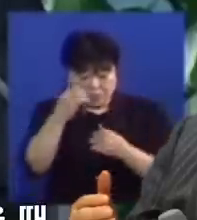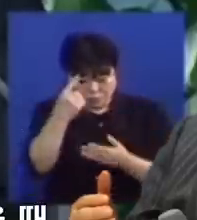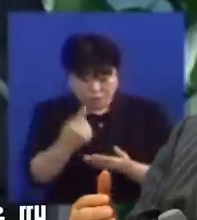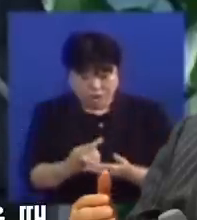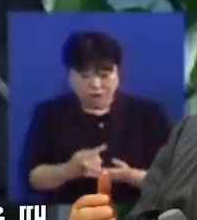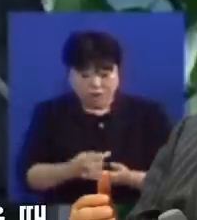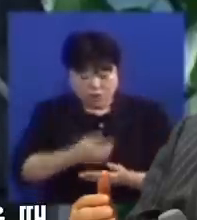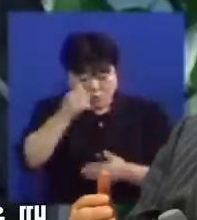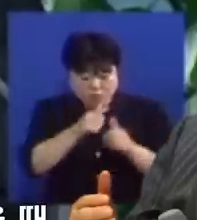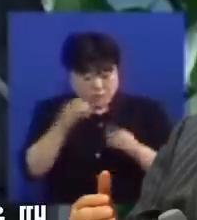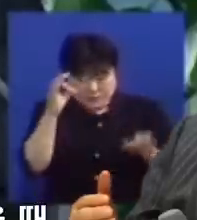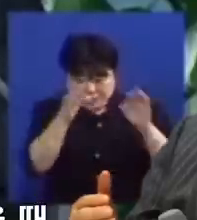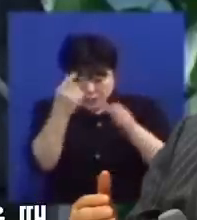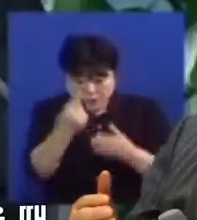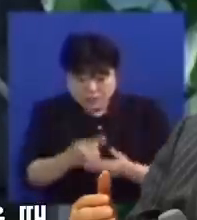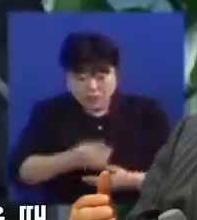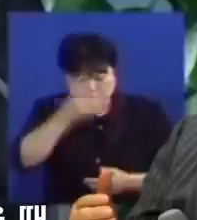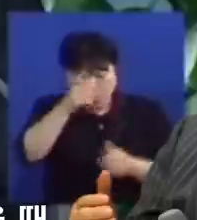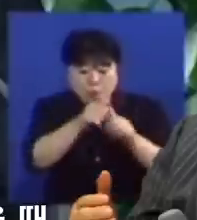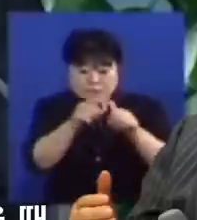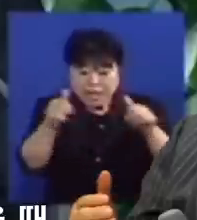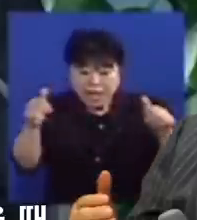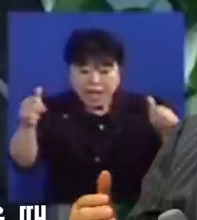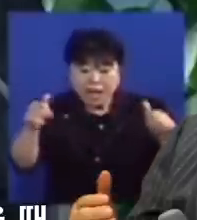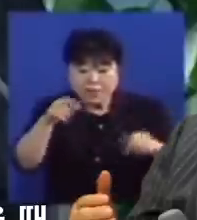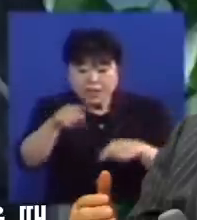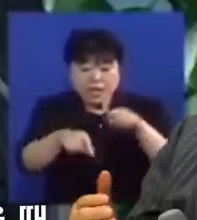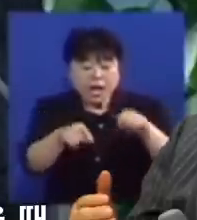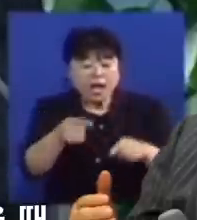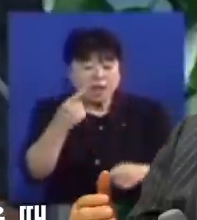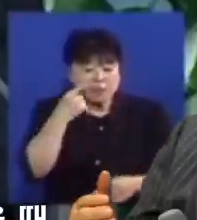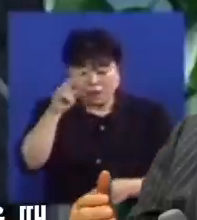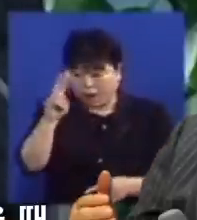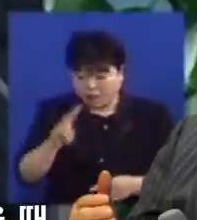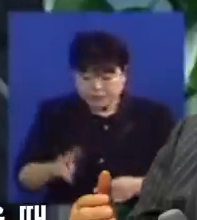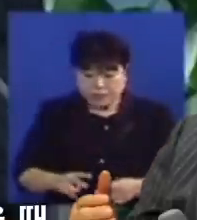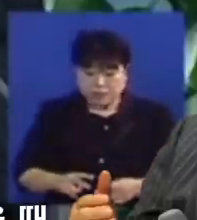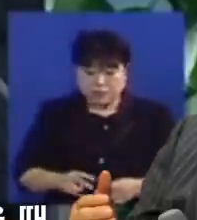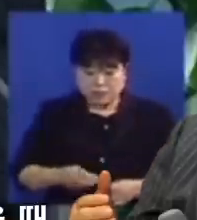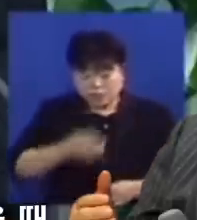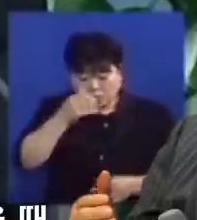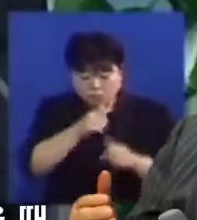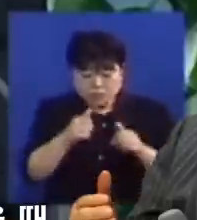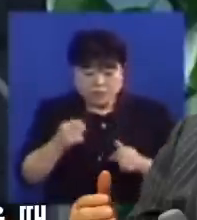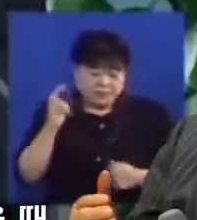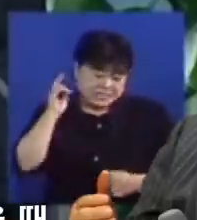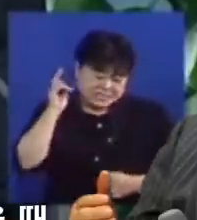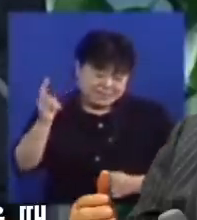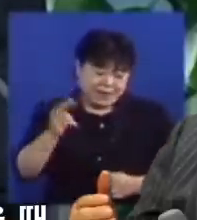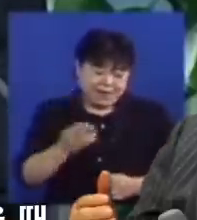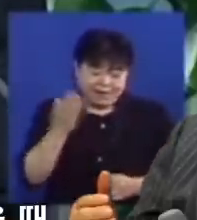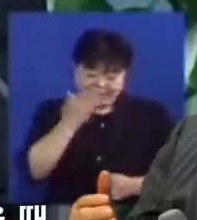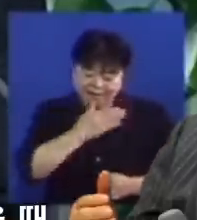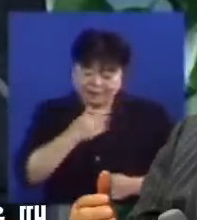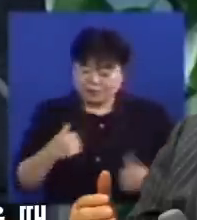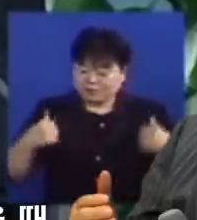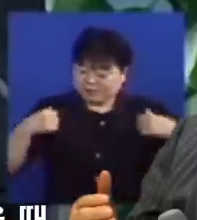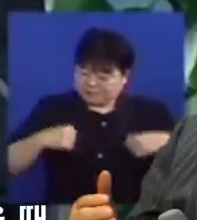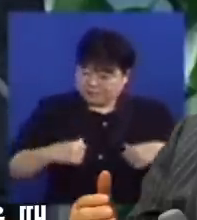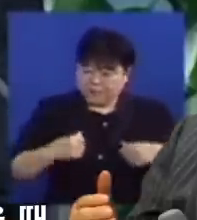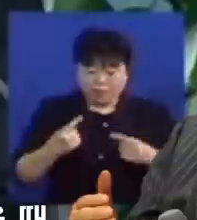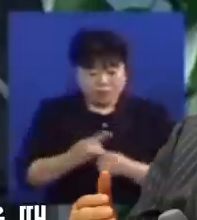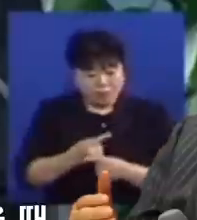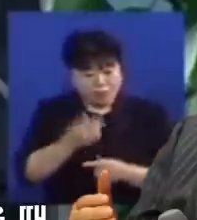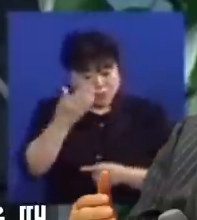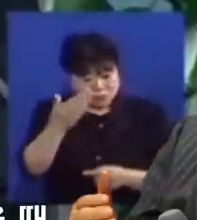요셉을 찾았습니다. 요셉이 나가니까 갑자기 요셉을 이발을 시키고 옷을 입히고